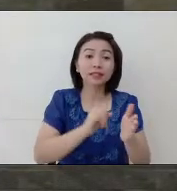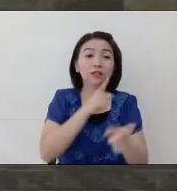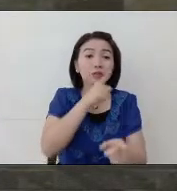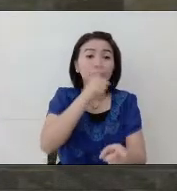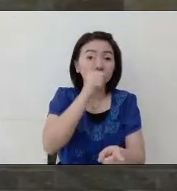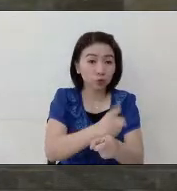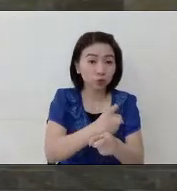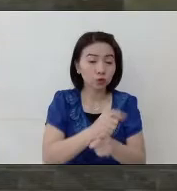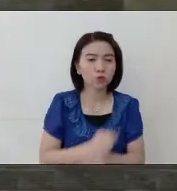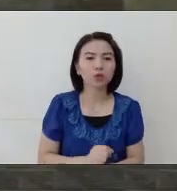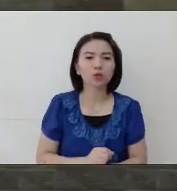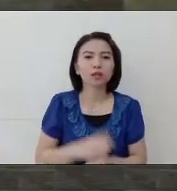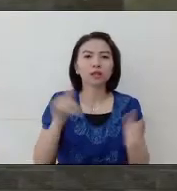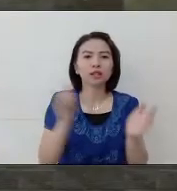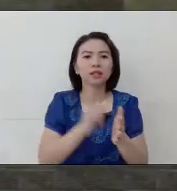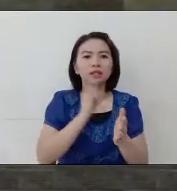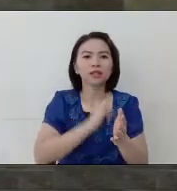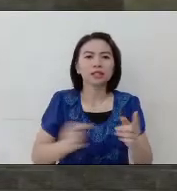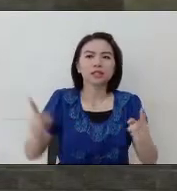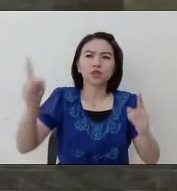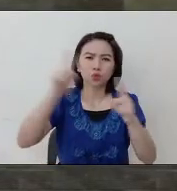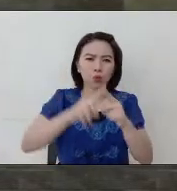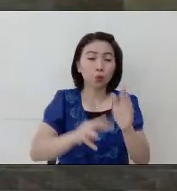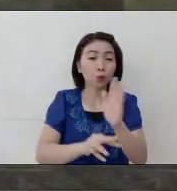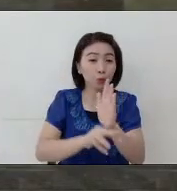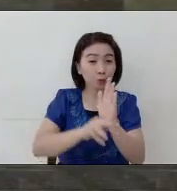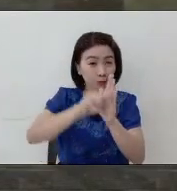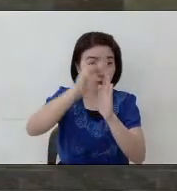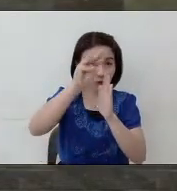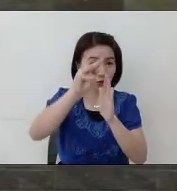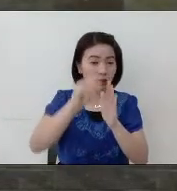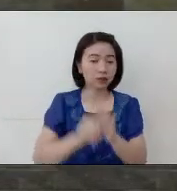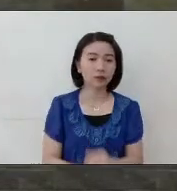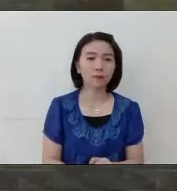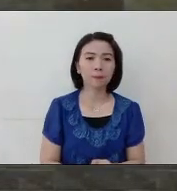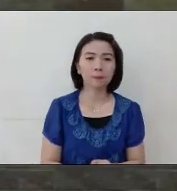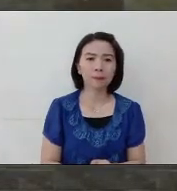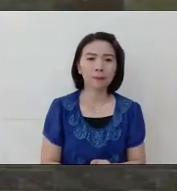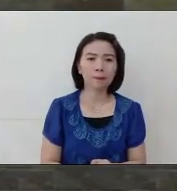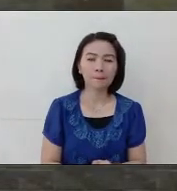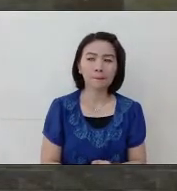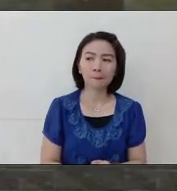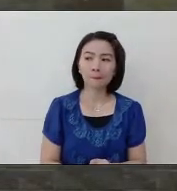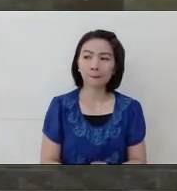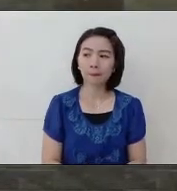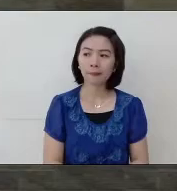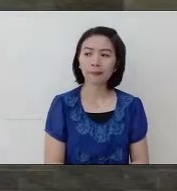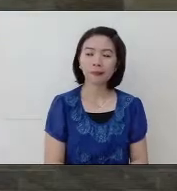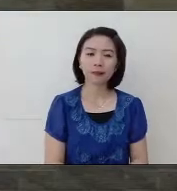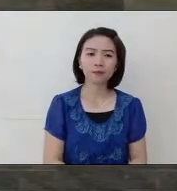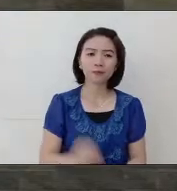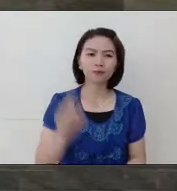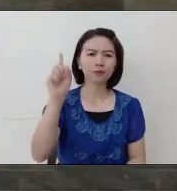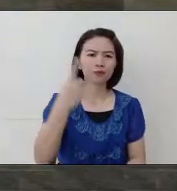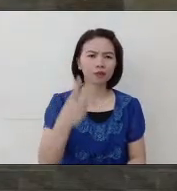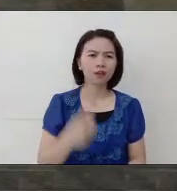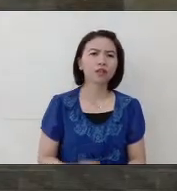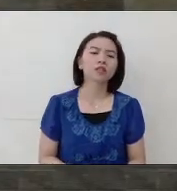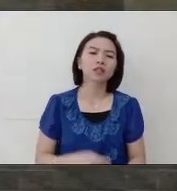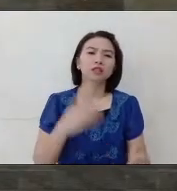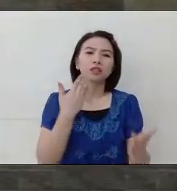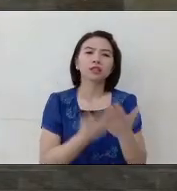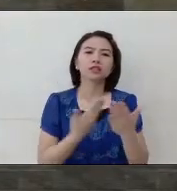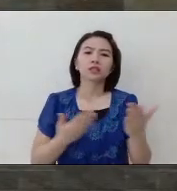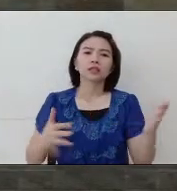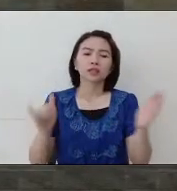maturity. The first line, kapatid, na sinabi ni Paul ay para sa ikalalago natin. Para sa